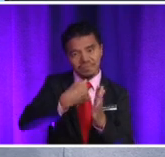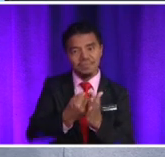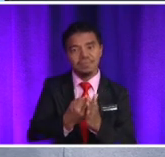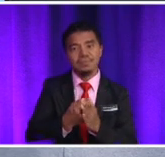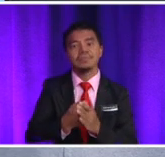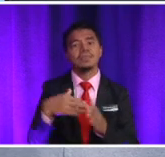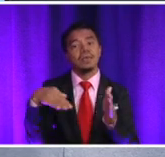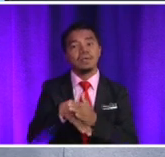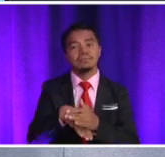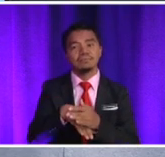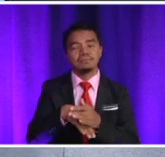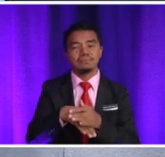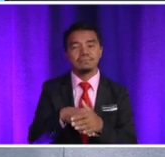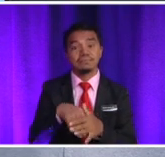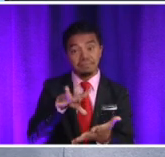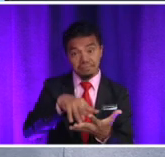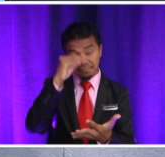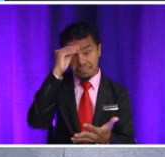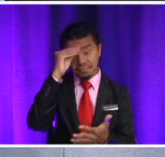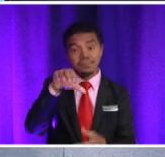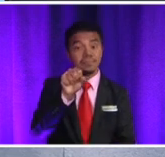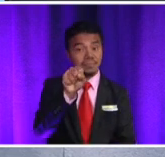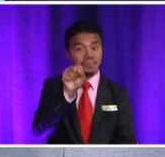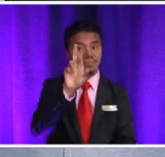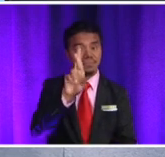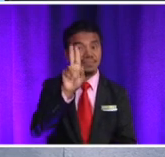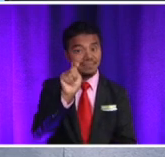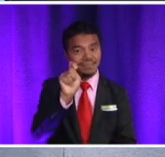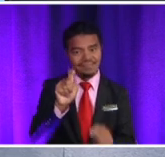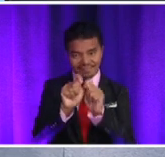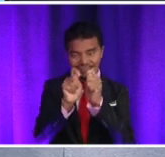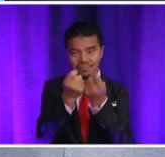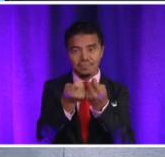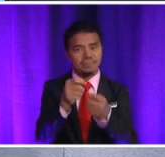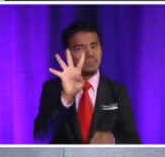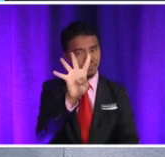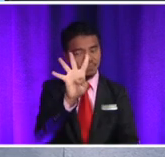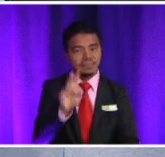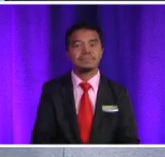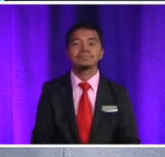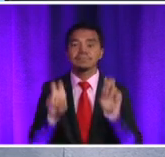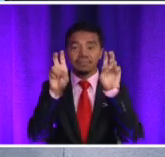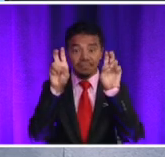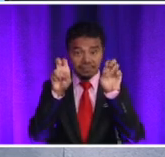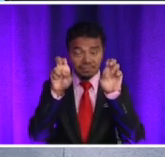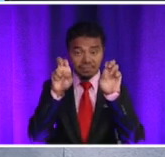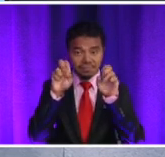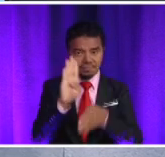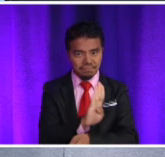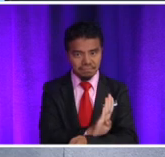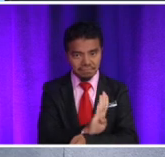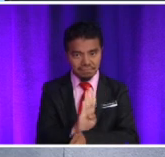mata pelajaran ilektiv yaitu sains rumah tangga untuk murid-murid tingkatan 4 dengan tajuknya perniagaan dan